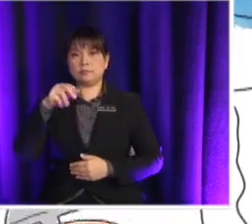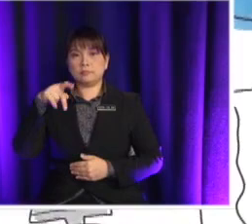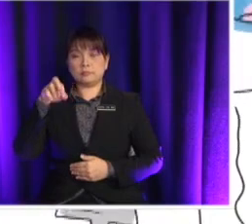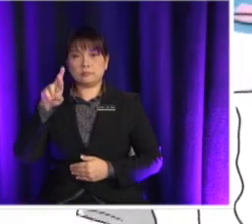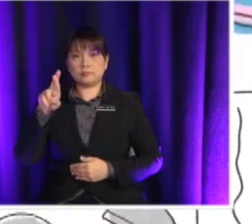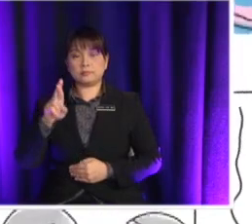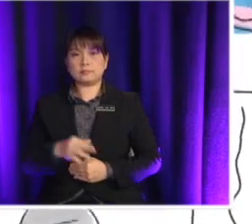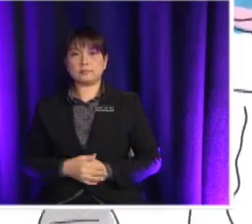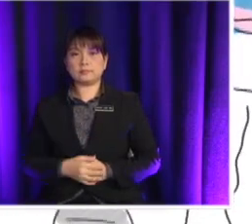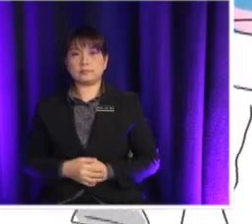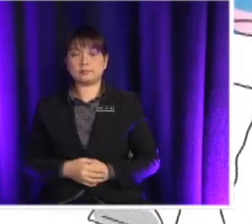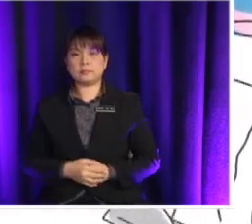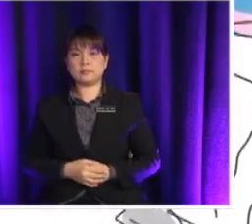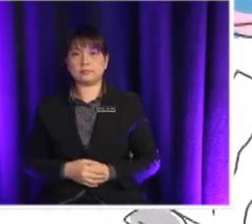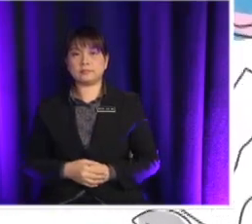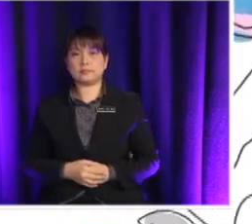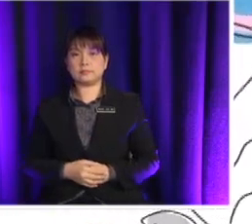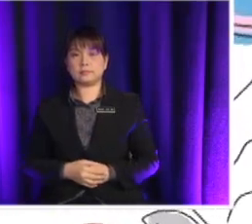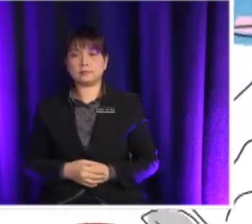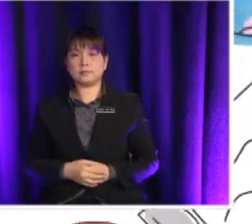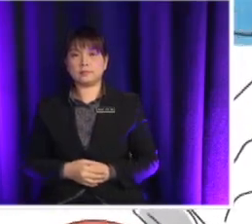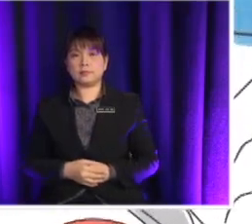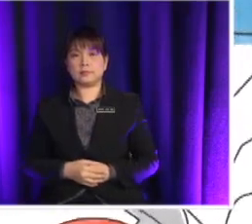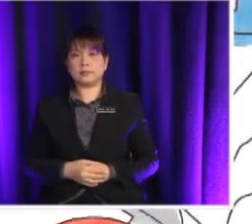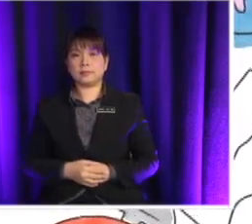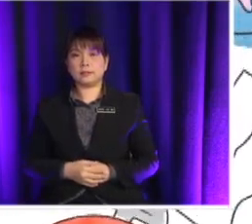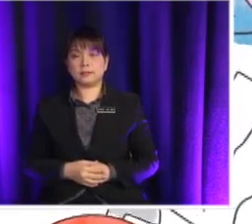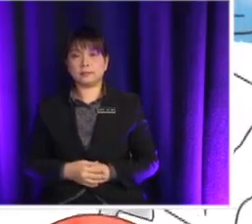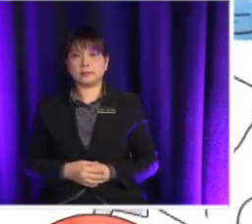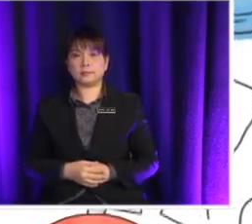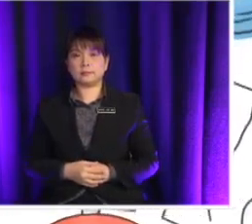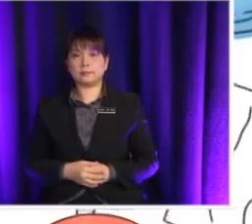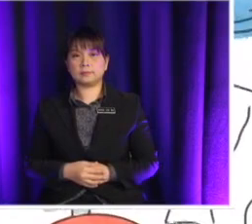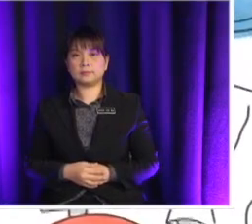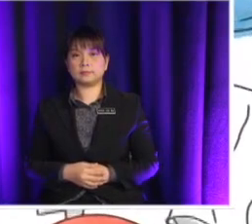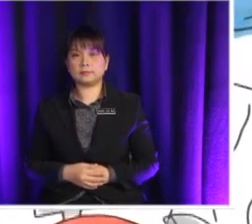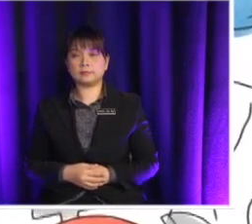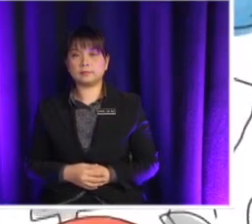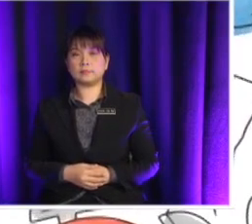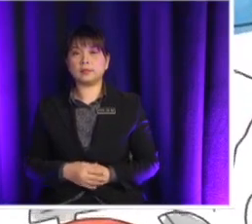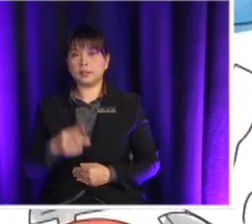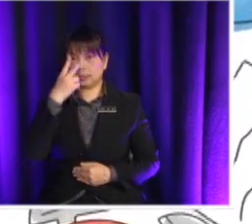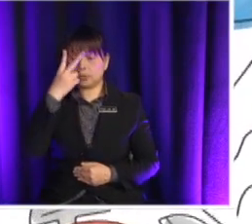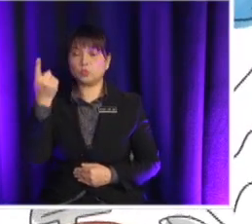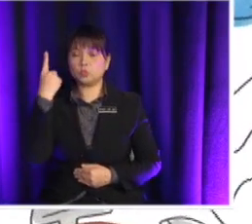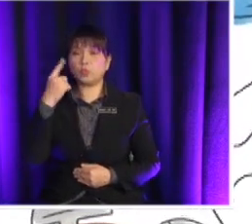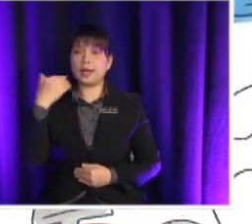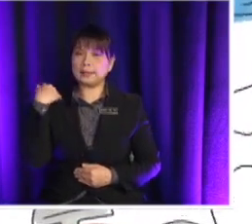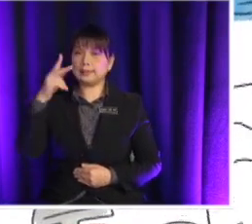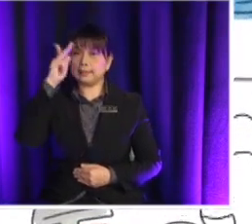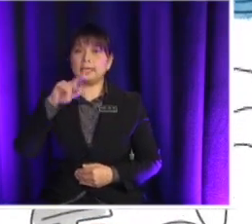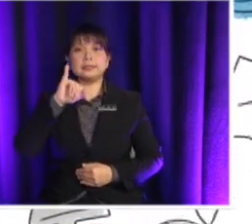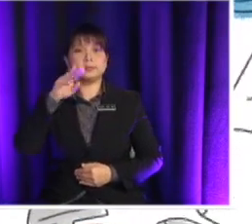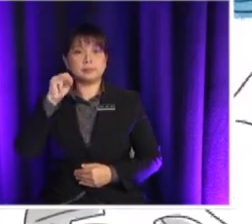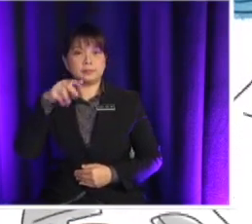Okey, kita gunakan jumper ni tadi. Okey, sebelum tu tadi kita pastikan jumper ni adalah berfungsi. Kita ujilah dulu kan.